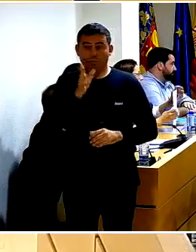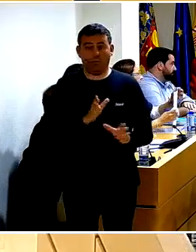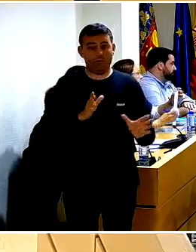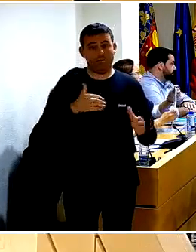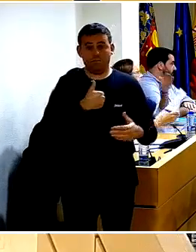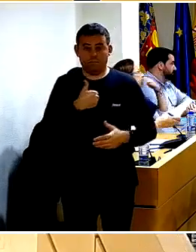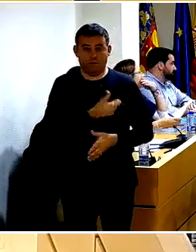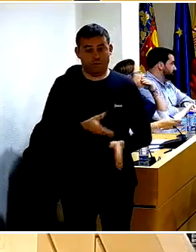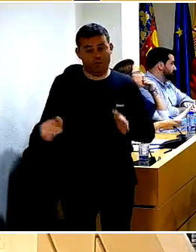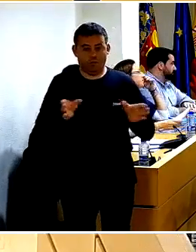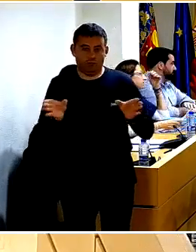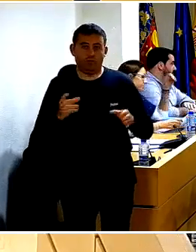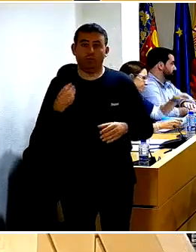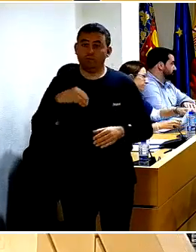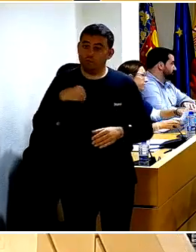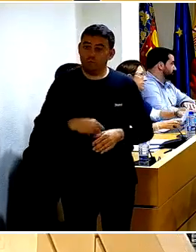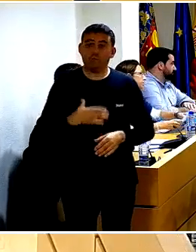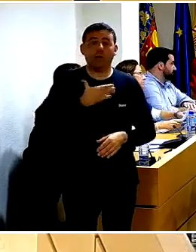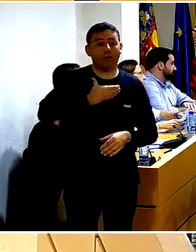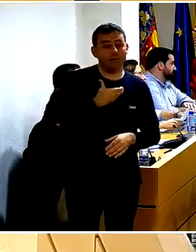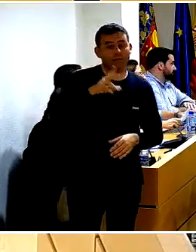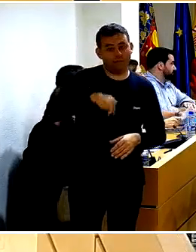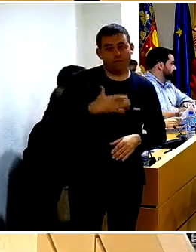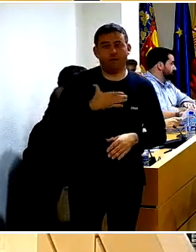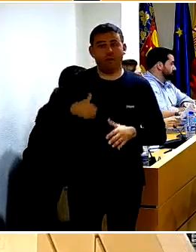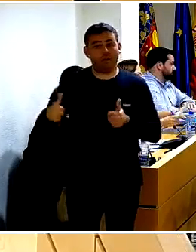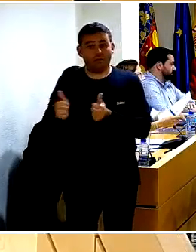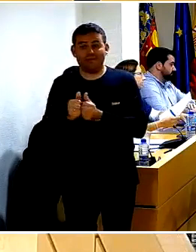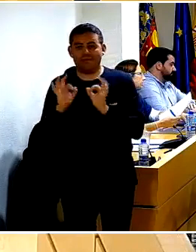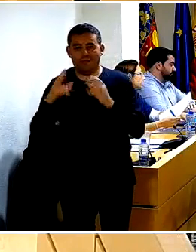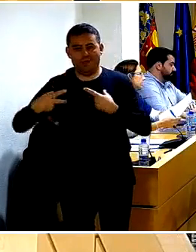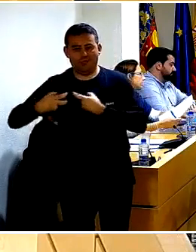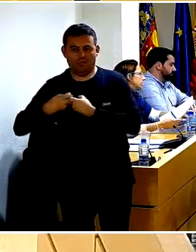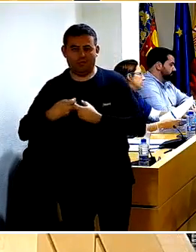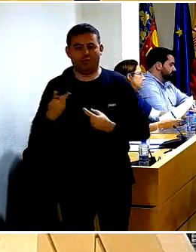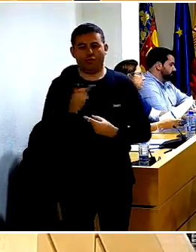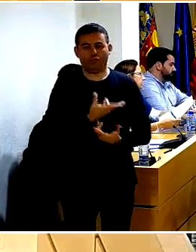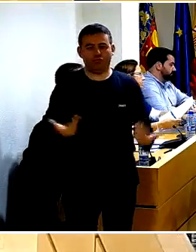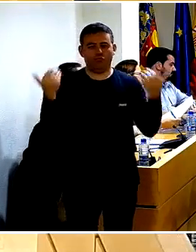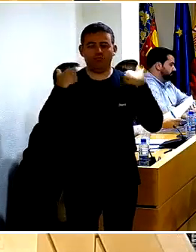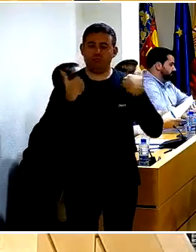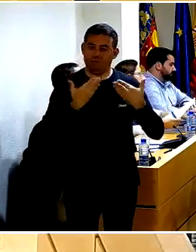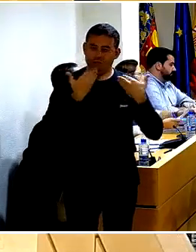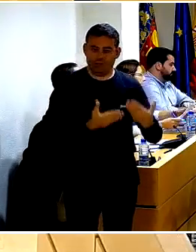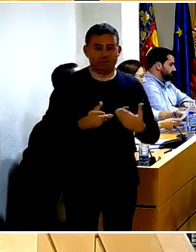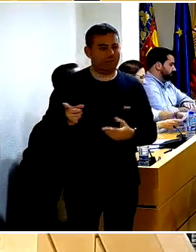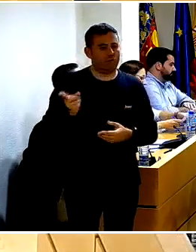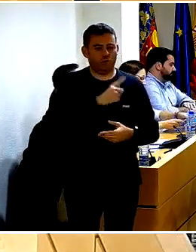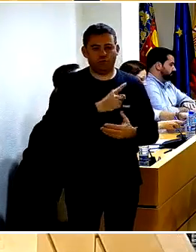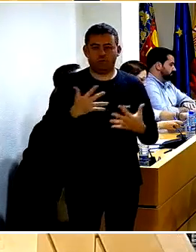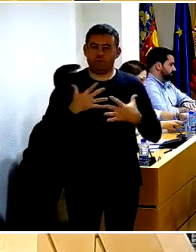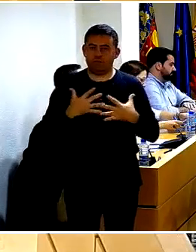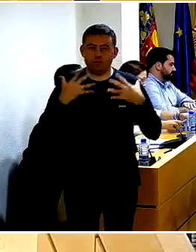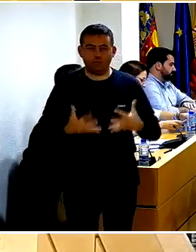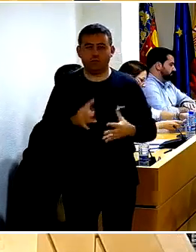i també de regidora d'Hisenda. Gràcies a totes i a tots per la vostra disponibilitat per a solucionar els problemes